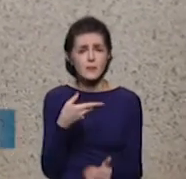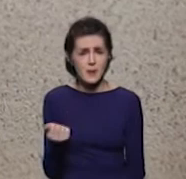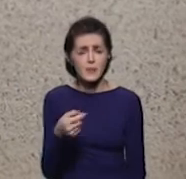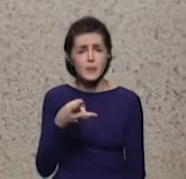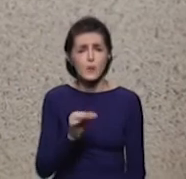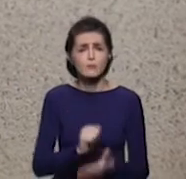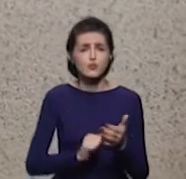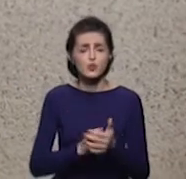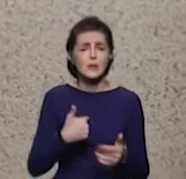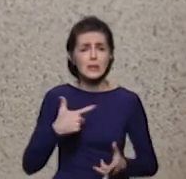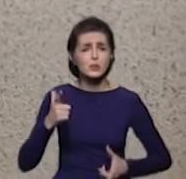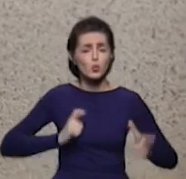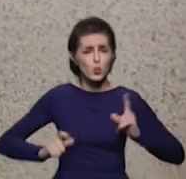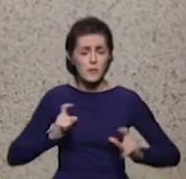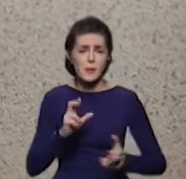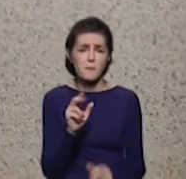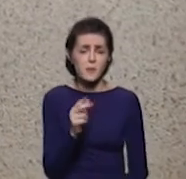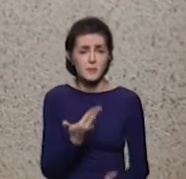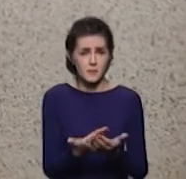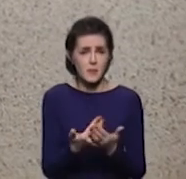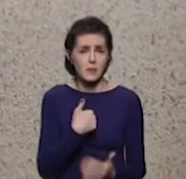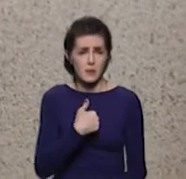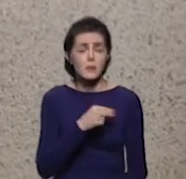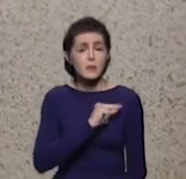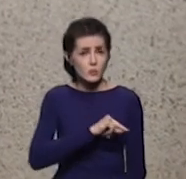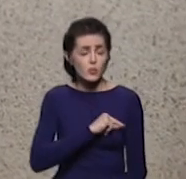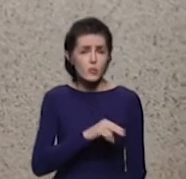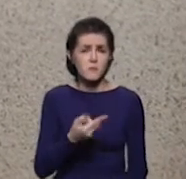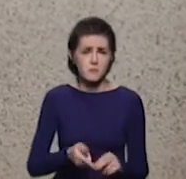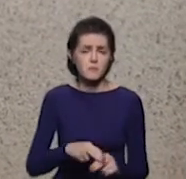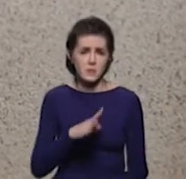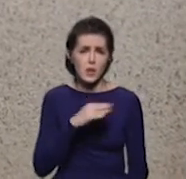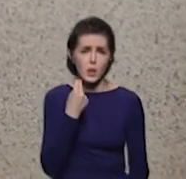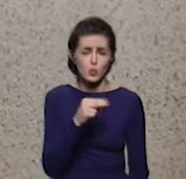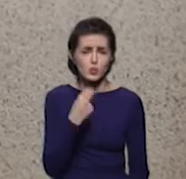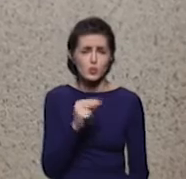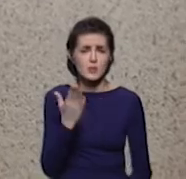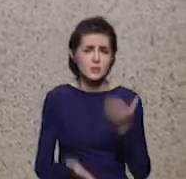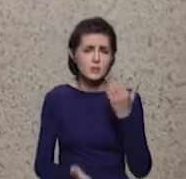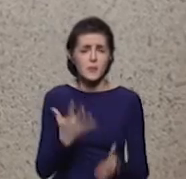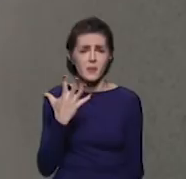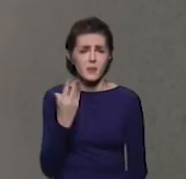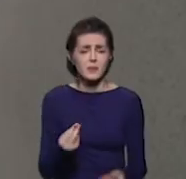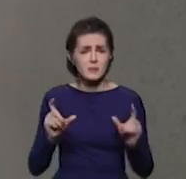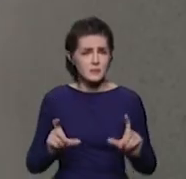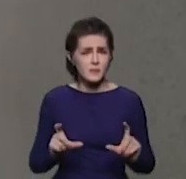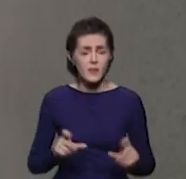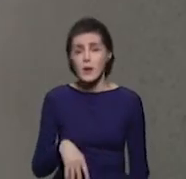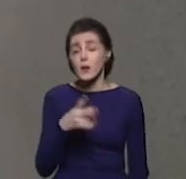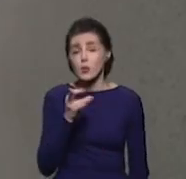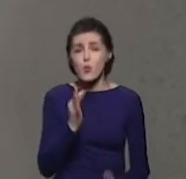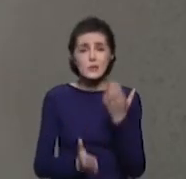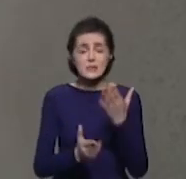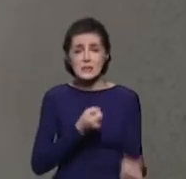из-за того, что я студентка. Если бы, конечно, я работала, то для меня было бы лучше, если бы я все-таки 5 дней сидела. Проте,